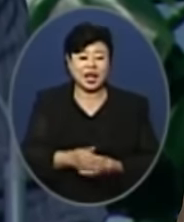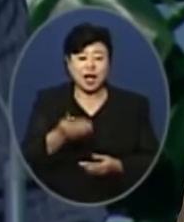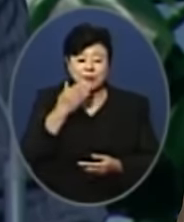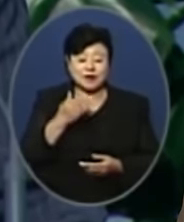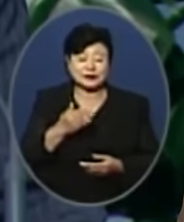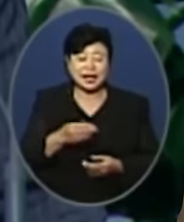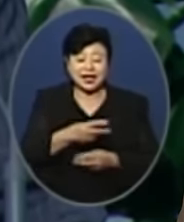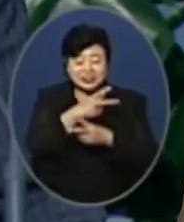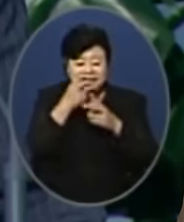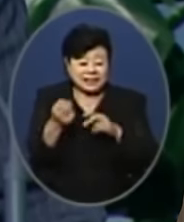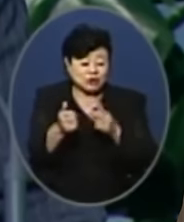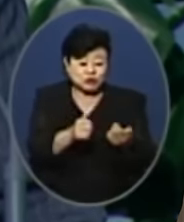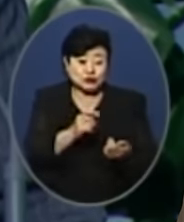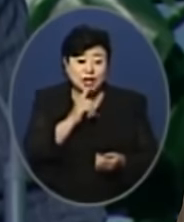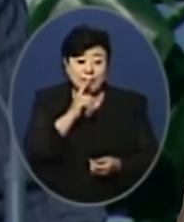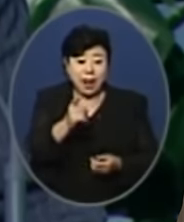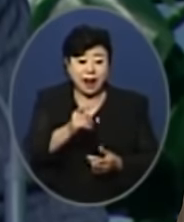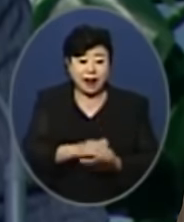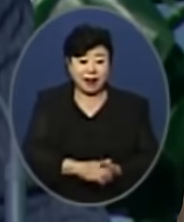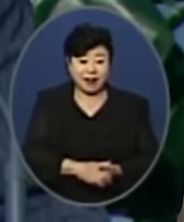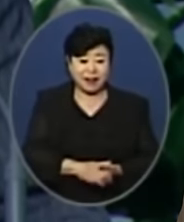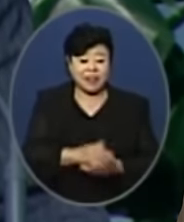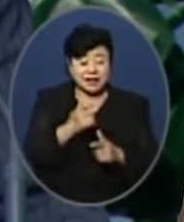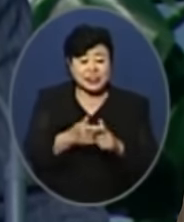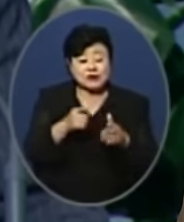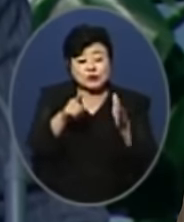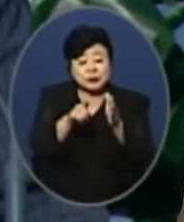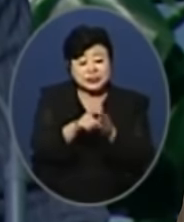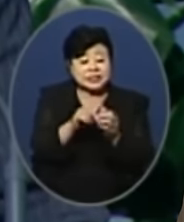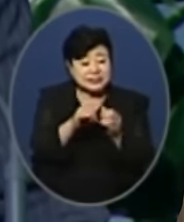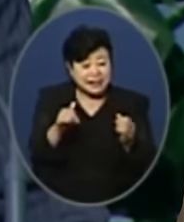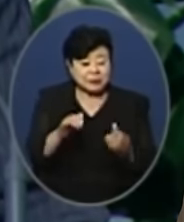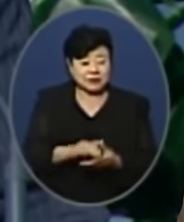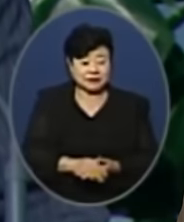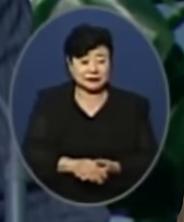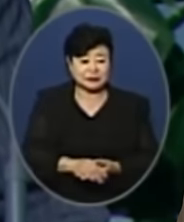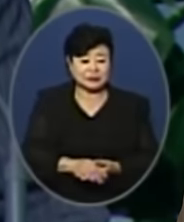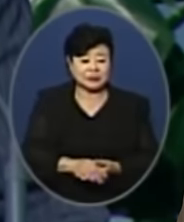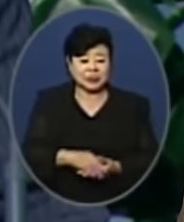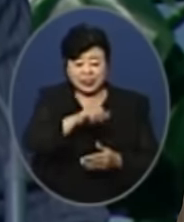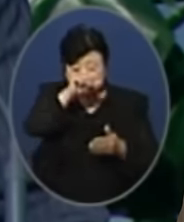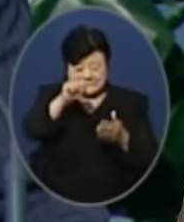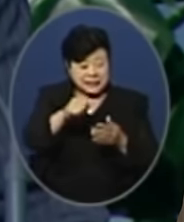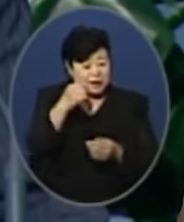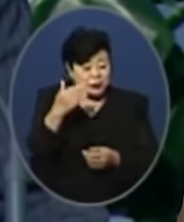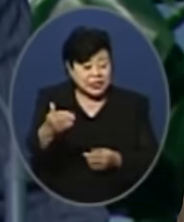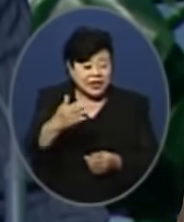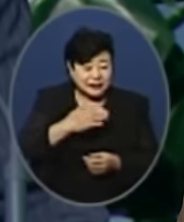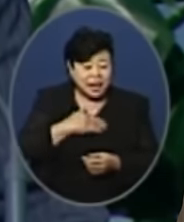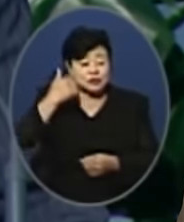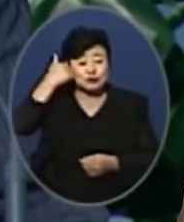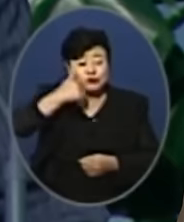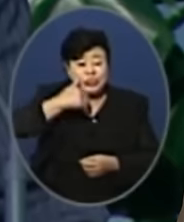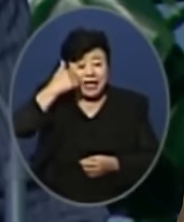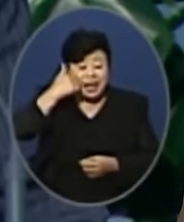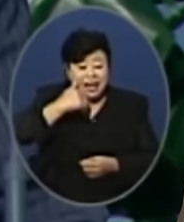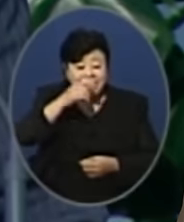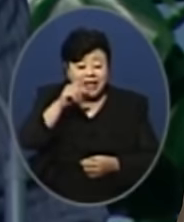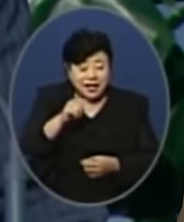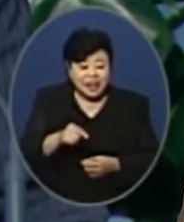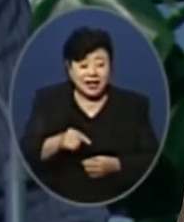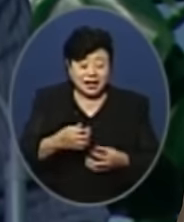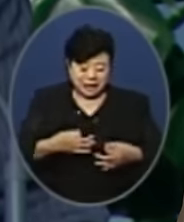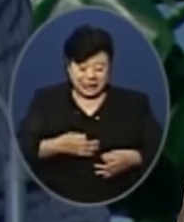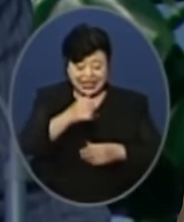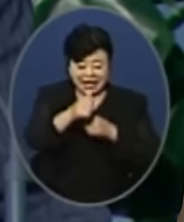먹다 자다 죽는다고 밖에 대답할 수 없는데 우리 예수 믿는 사람은 인생이 무엇이냐? 나는 누구냐? 이래